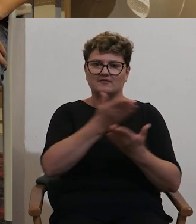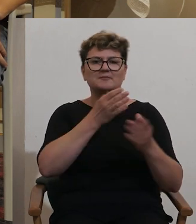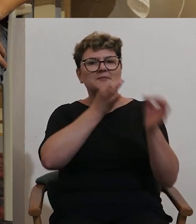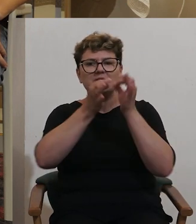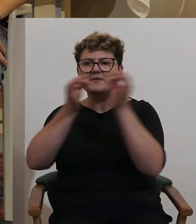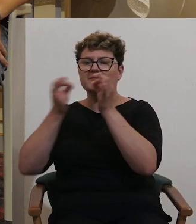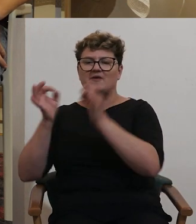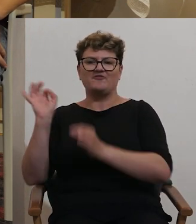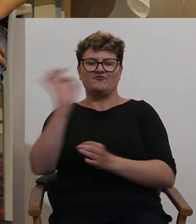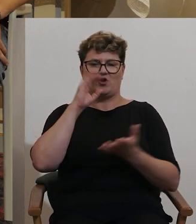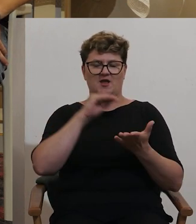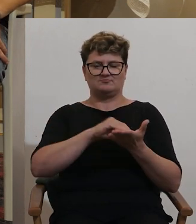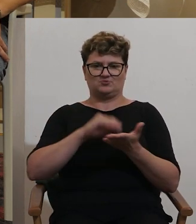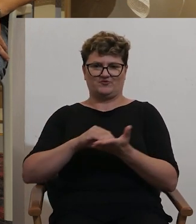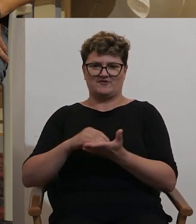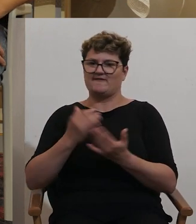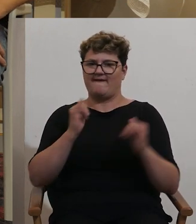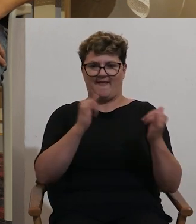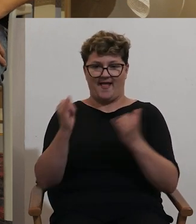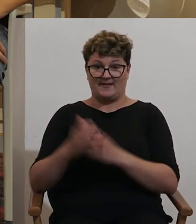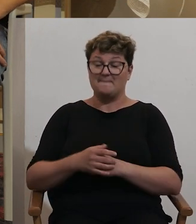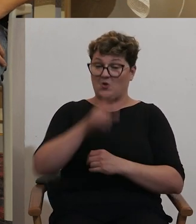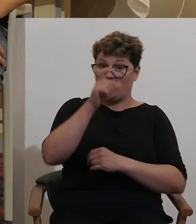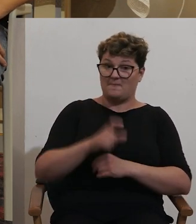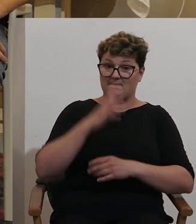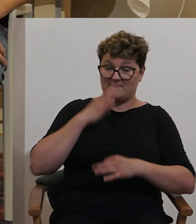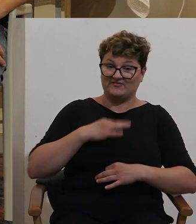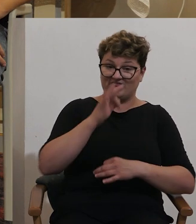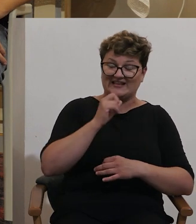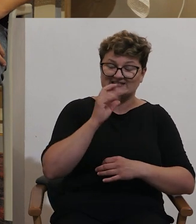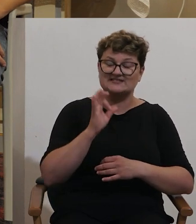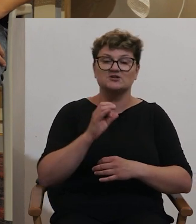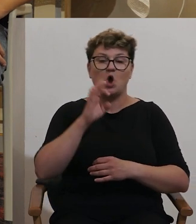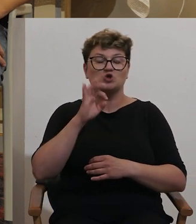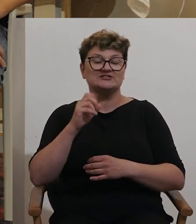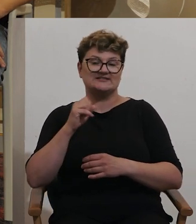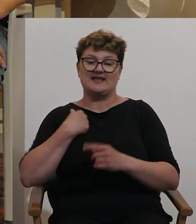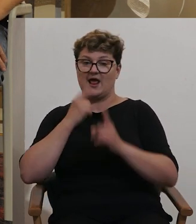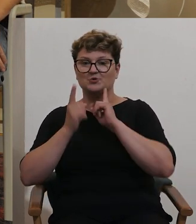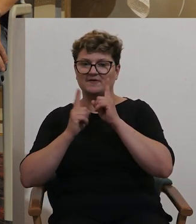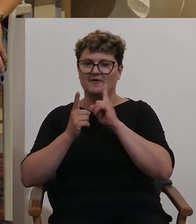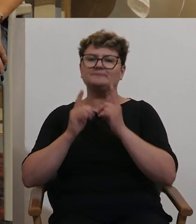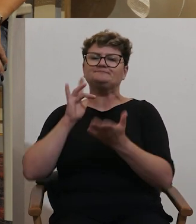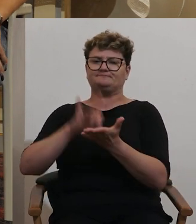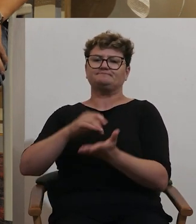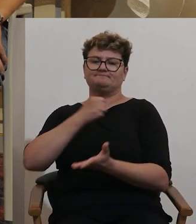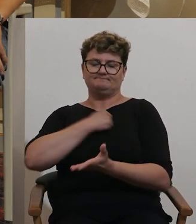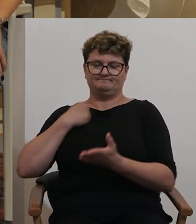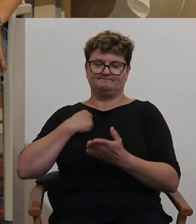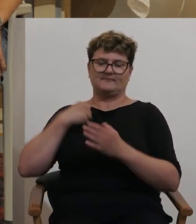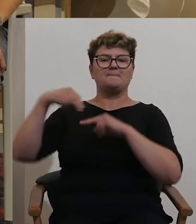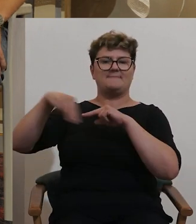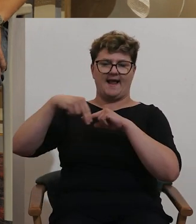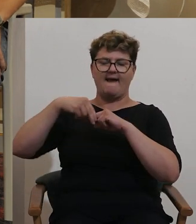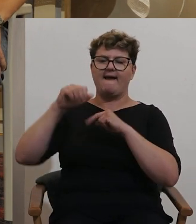do ich przeżyć. Kiedy rozmawiałem z panem Feliksem Osińskim, to rozmawiałem, w Warszawie na Pradze stoi